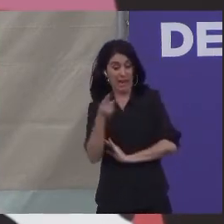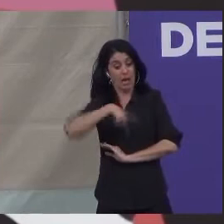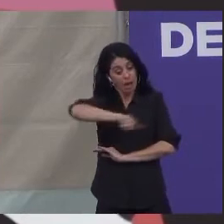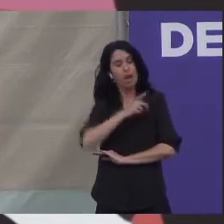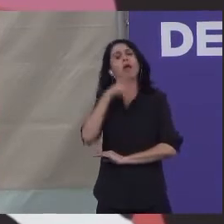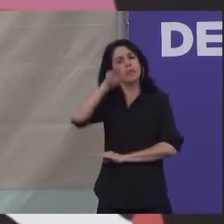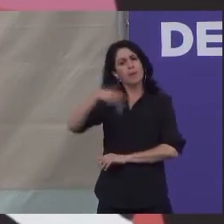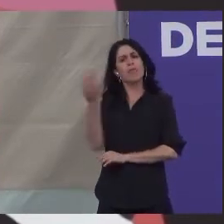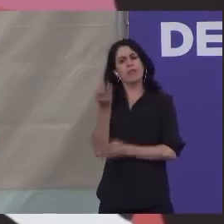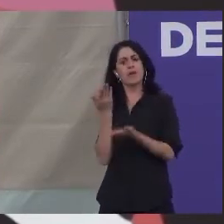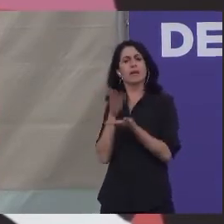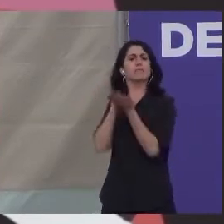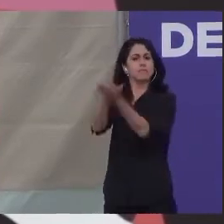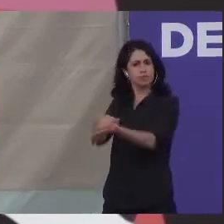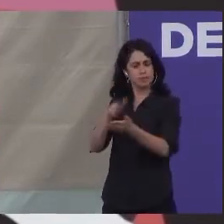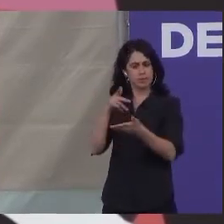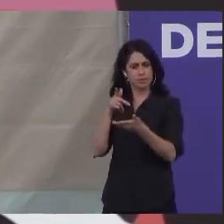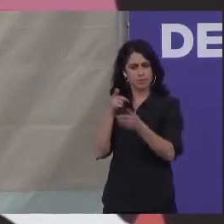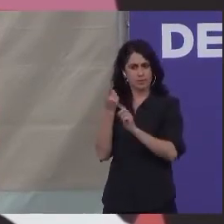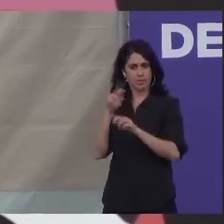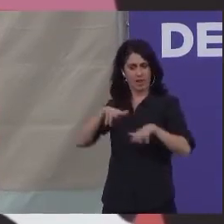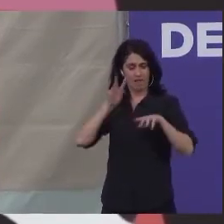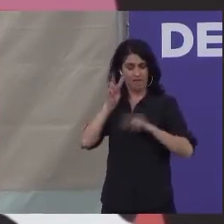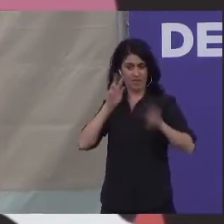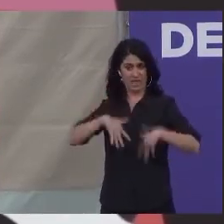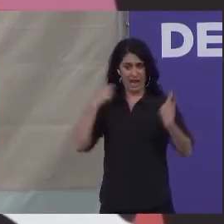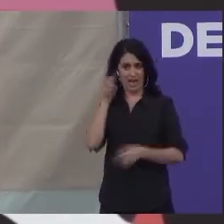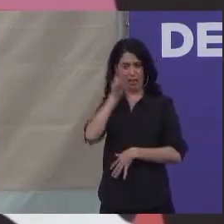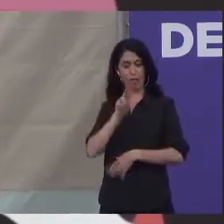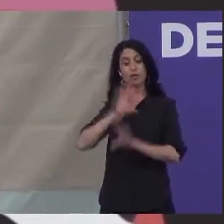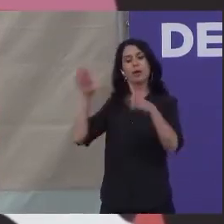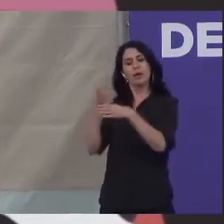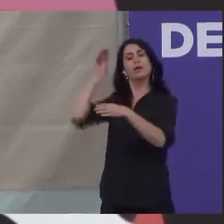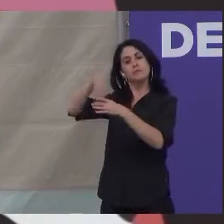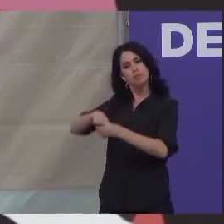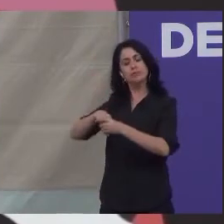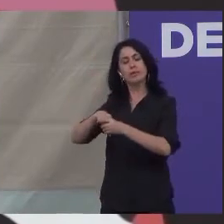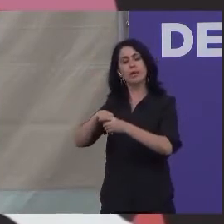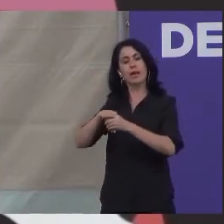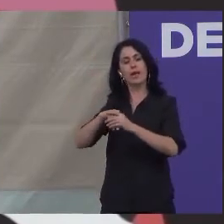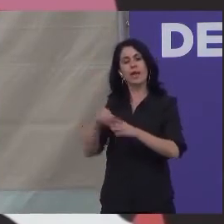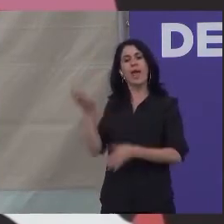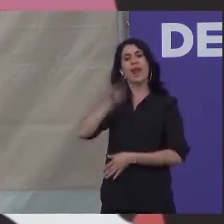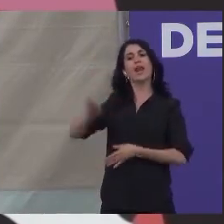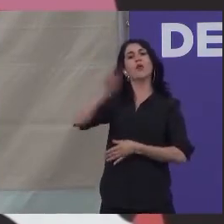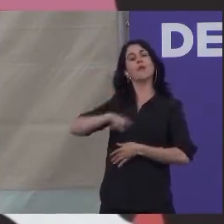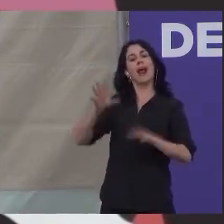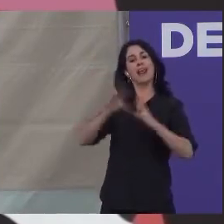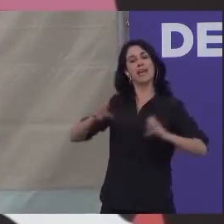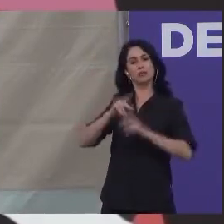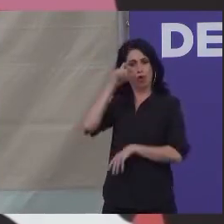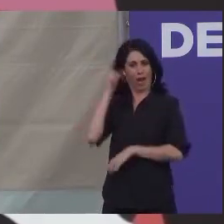d'estar en Vistalegre 2. Vam transaccionar aleshores en l'equip de Recuperar la il·lusió d'Íñigo Rejón i vam millorar la seva